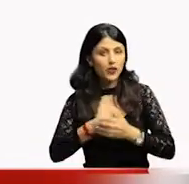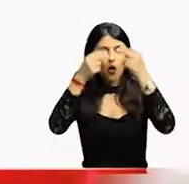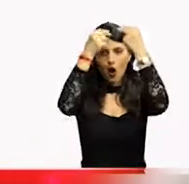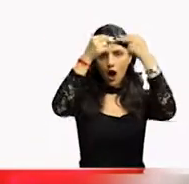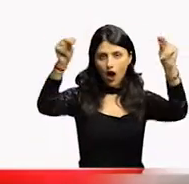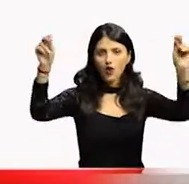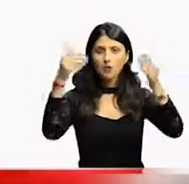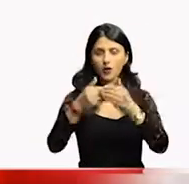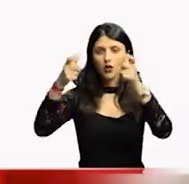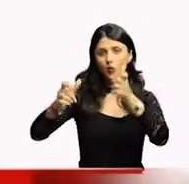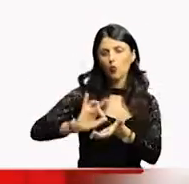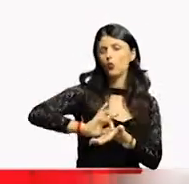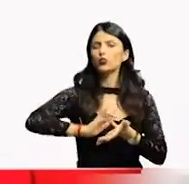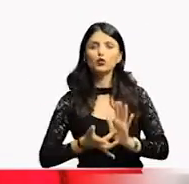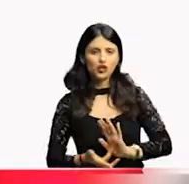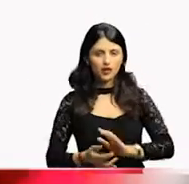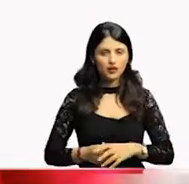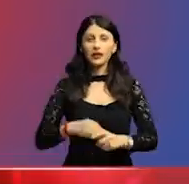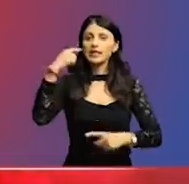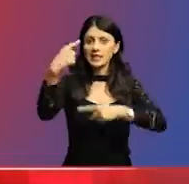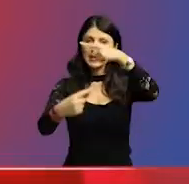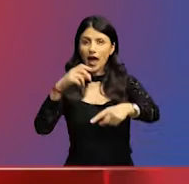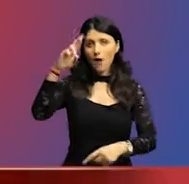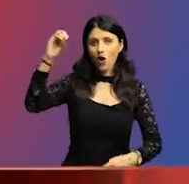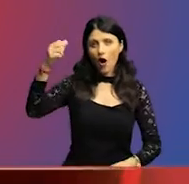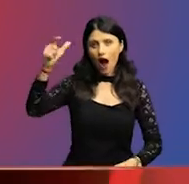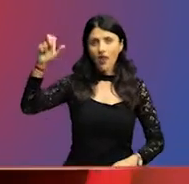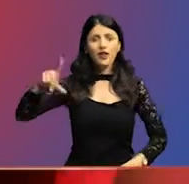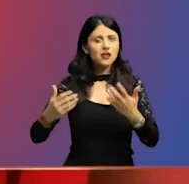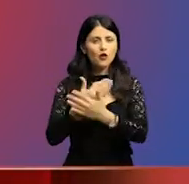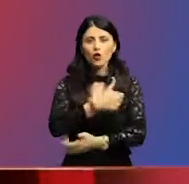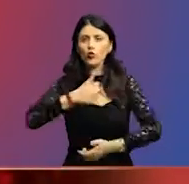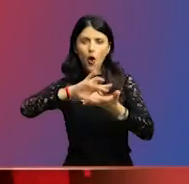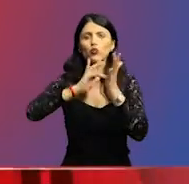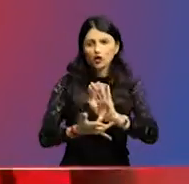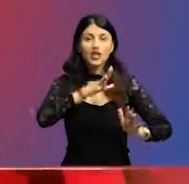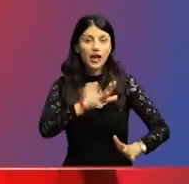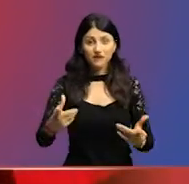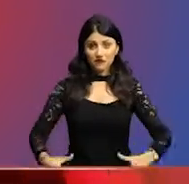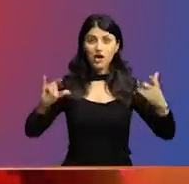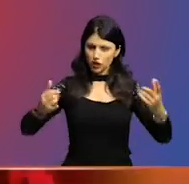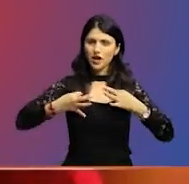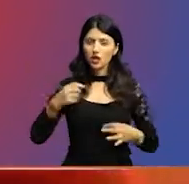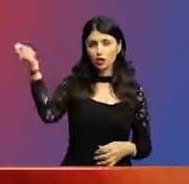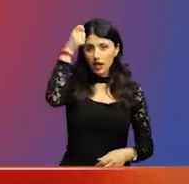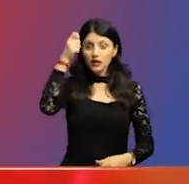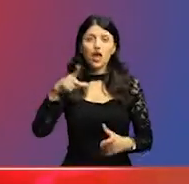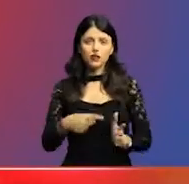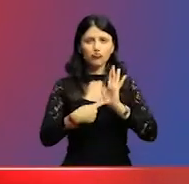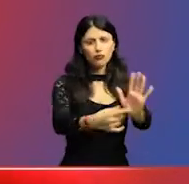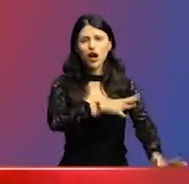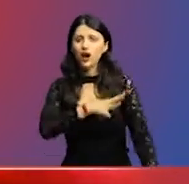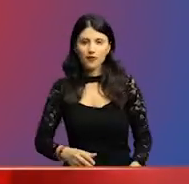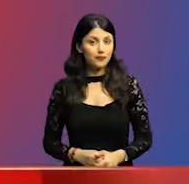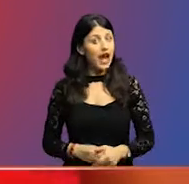locuitorii din Dolhasca, Liteni și Fântânele. Luni, 22 iulie, mesajele test vor fi transmise către posesorii de telefoane